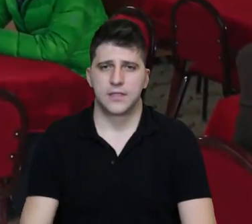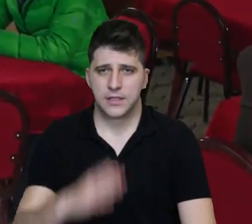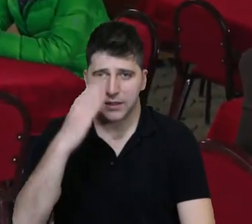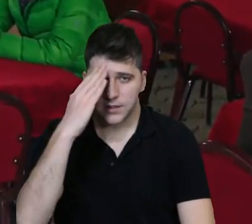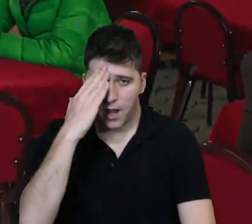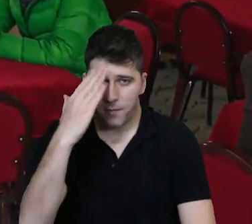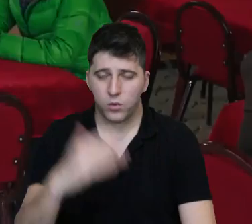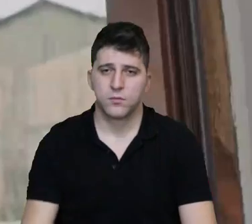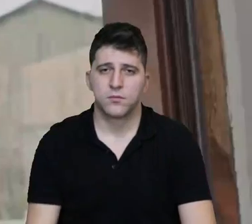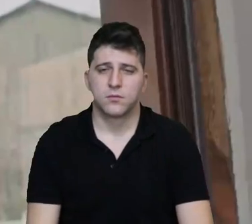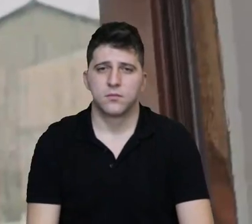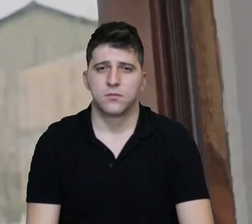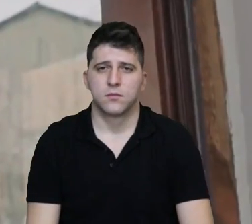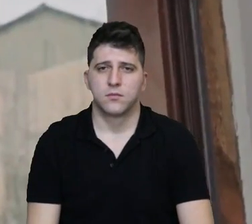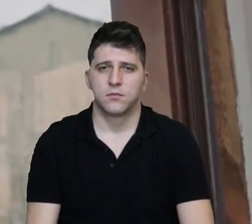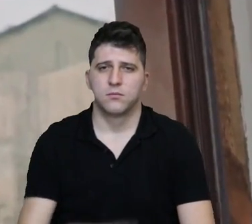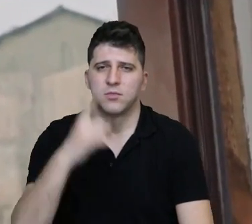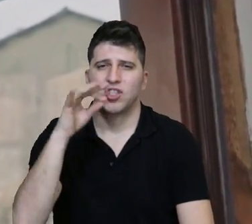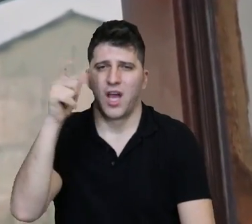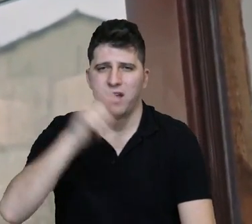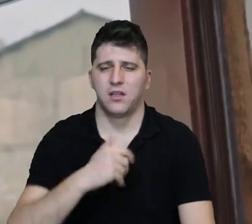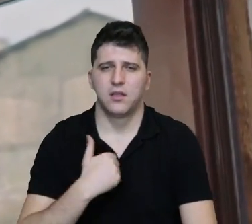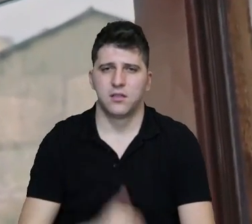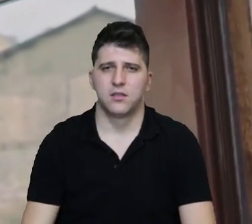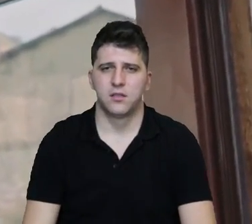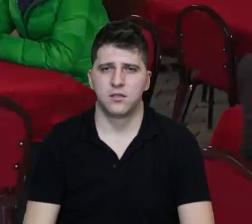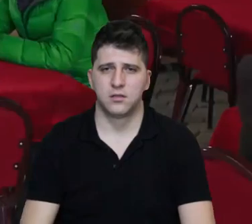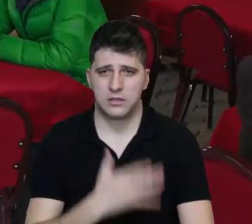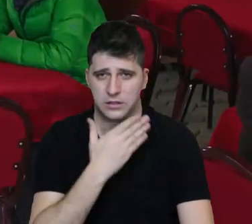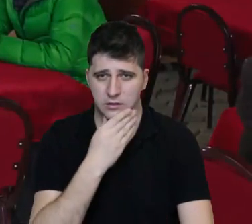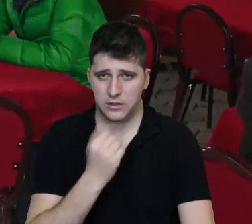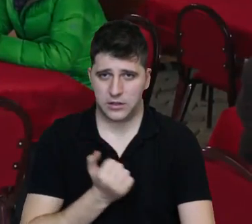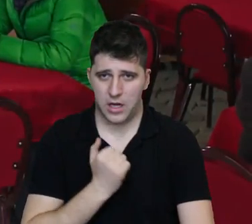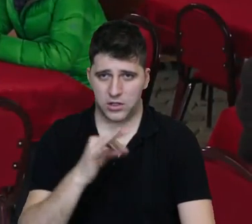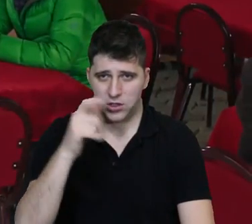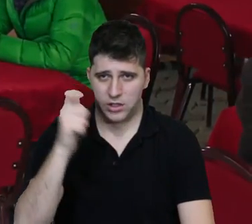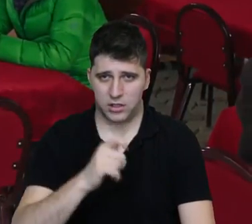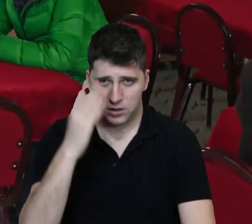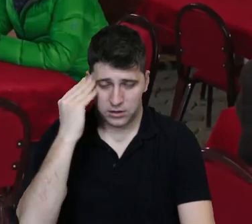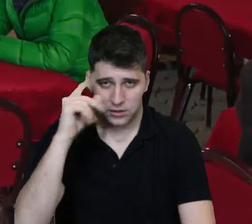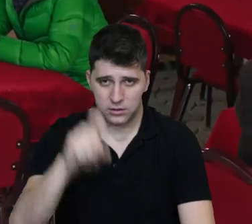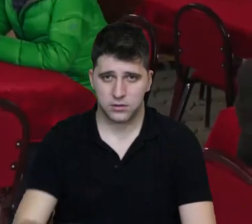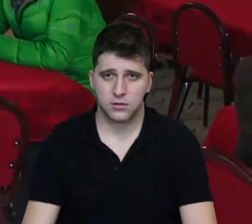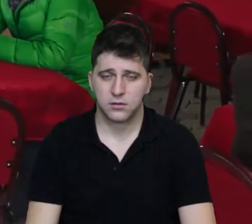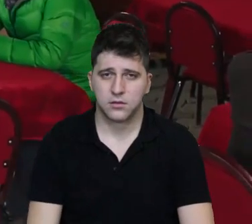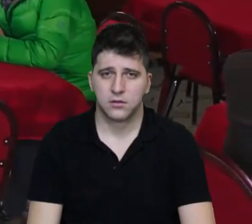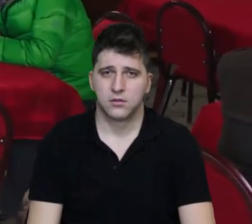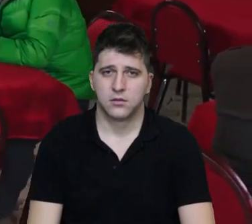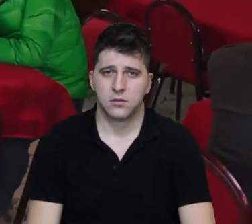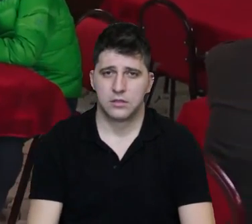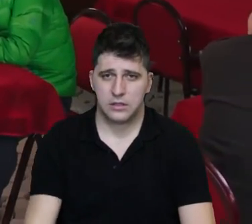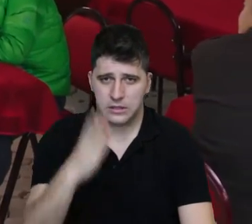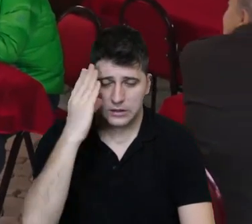Selamun aleyküm. Bana bir çay. Delikanlı çay olsun. Çitex.